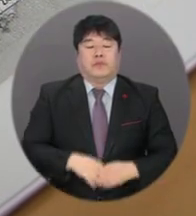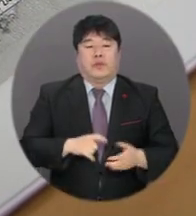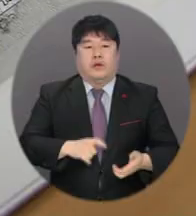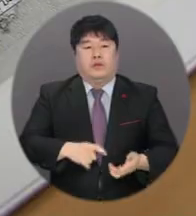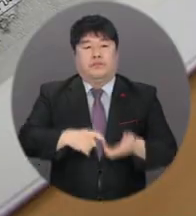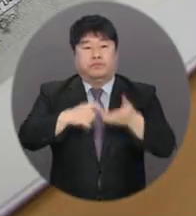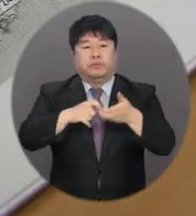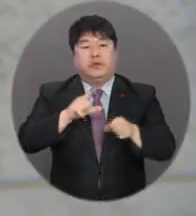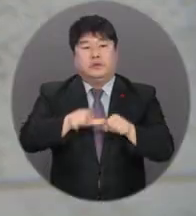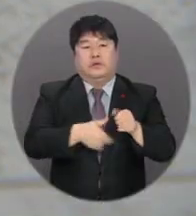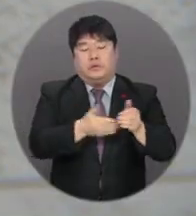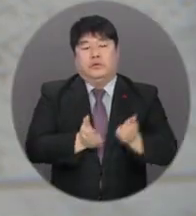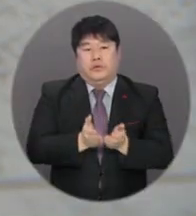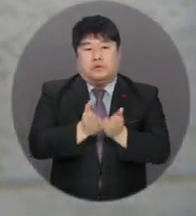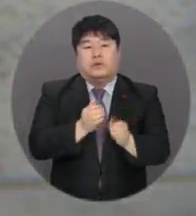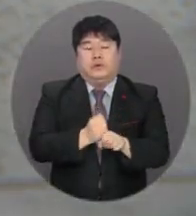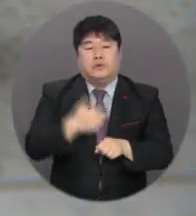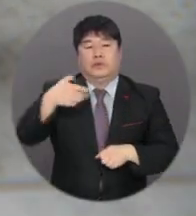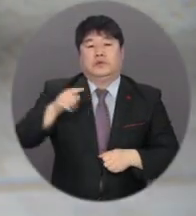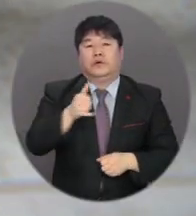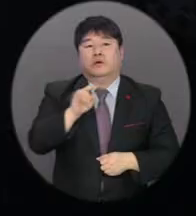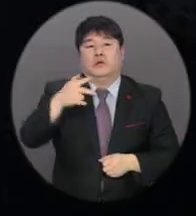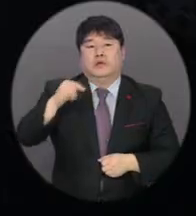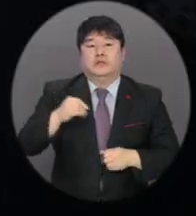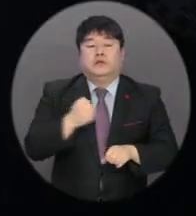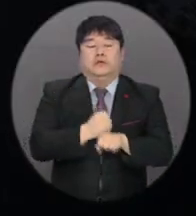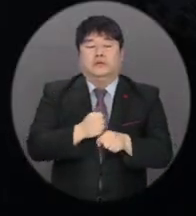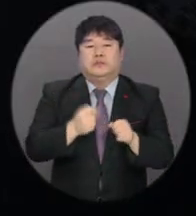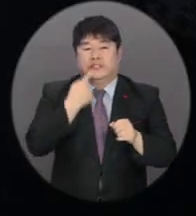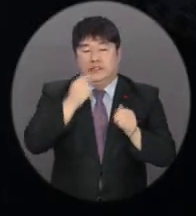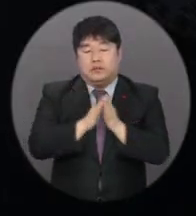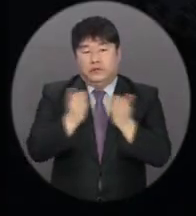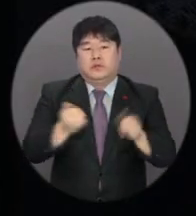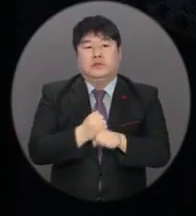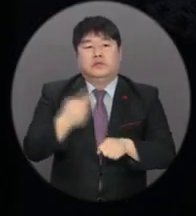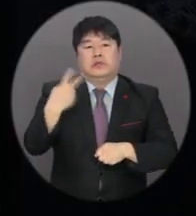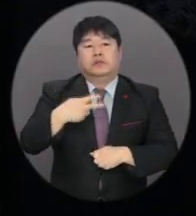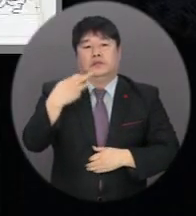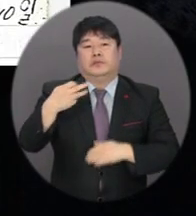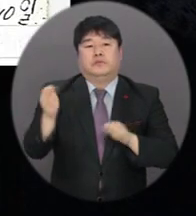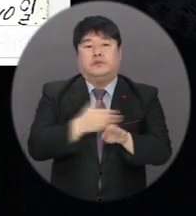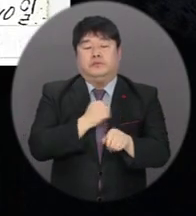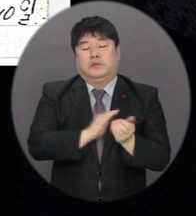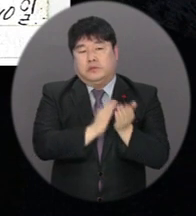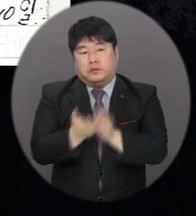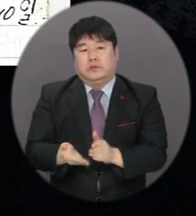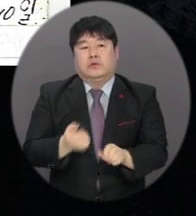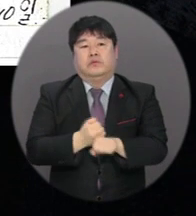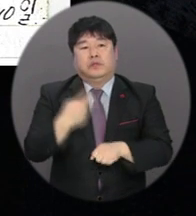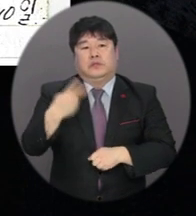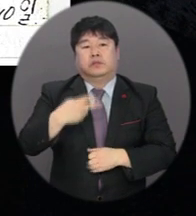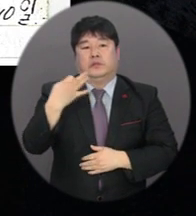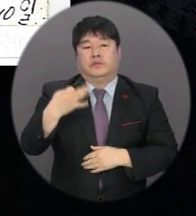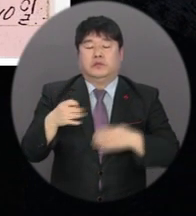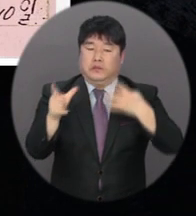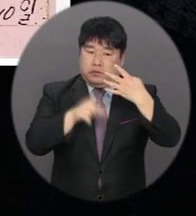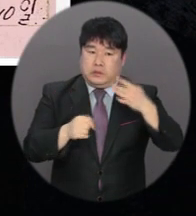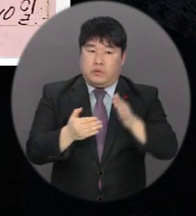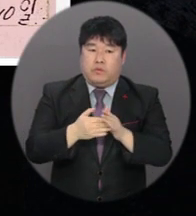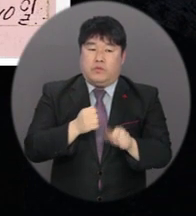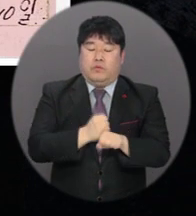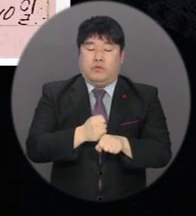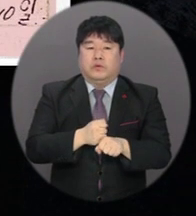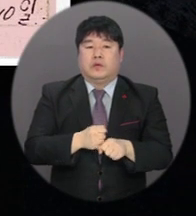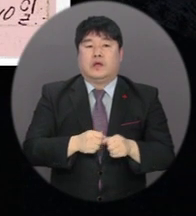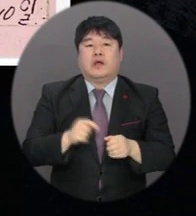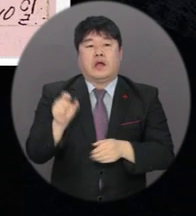인양된 세월호에서 발견된 청해진 해운 다이어리. 지난 2013년부터 사고가 난 2014년 4월까지 선원 한